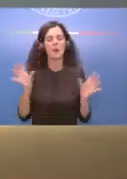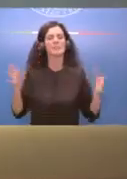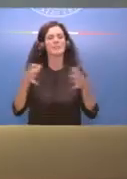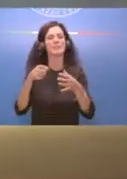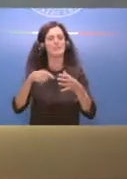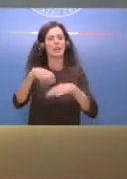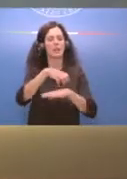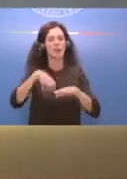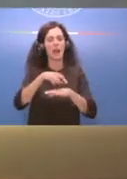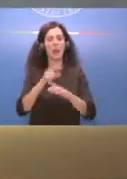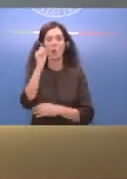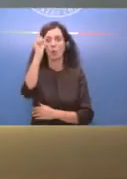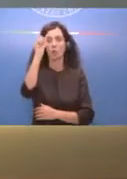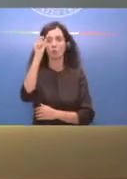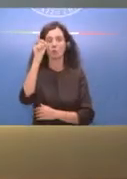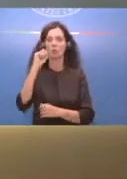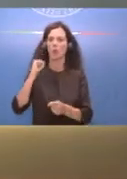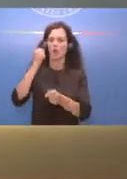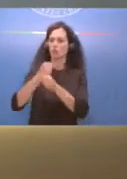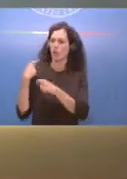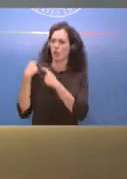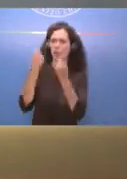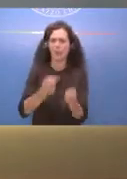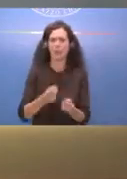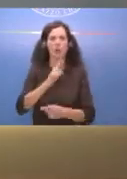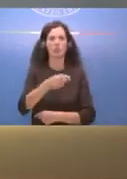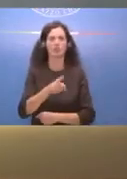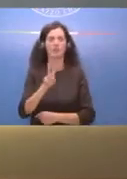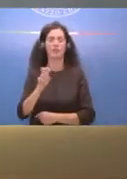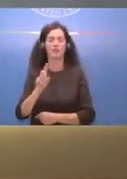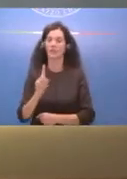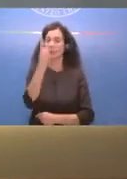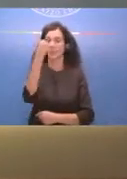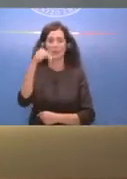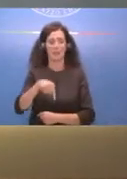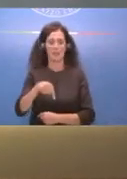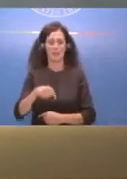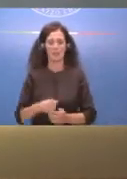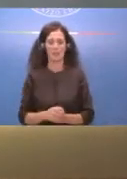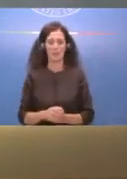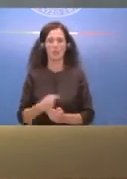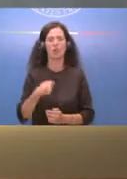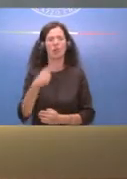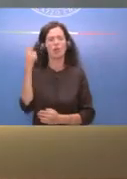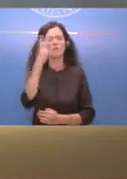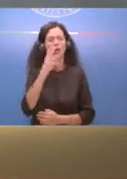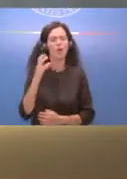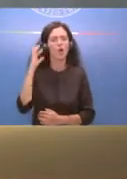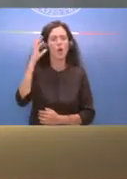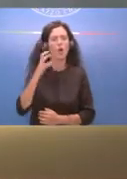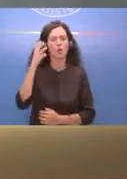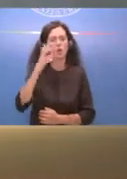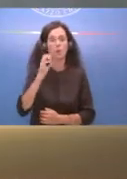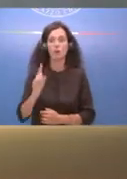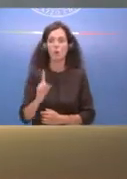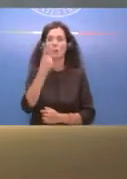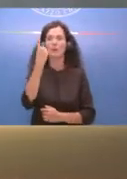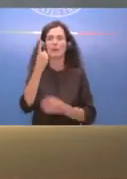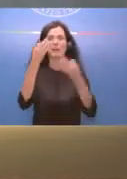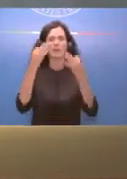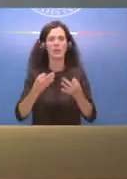g20 sono molto molto orgoglioso che questo debutto avvenga in italia